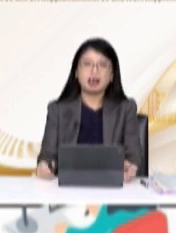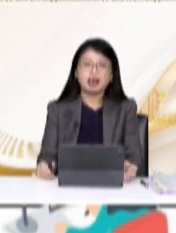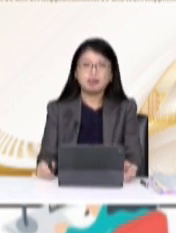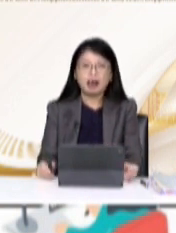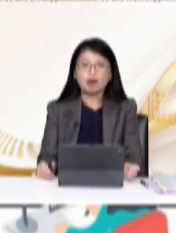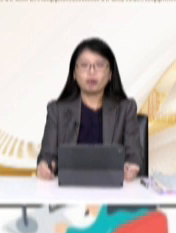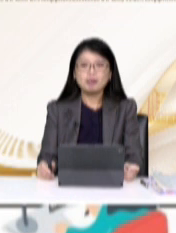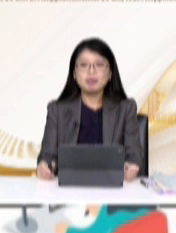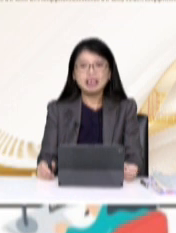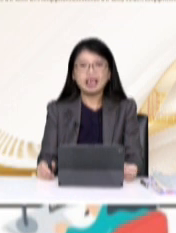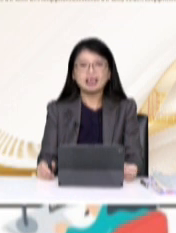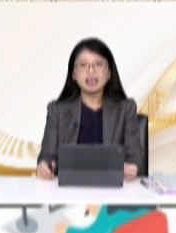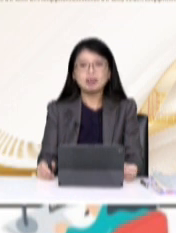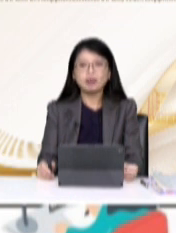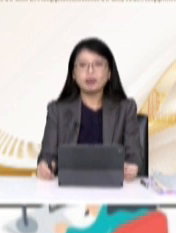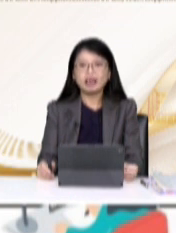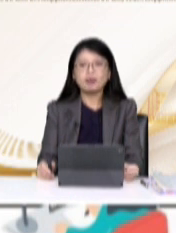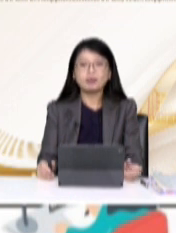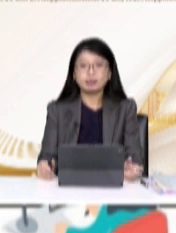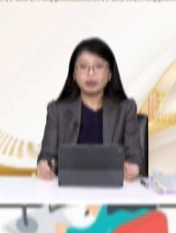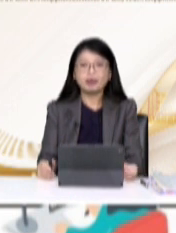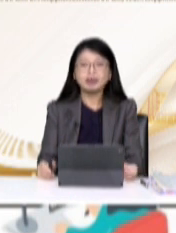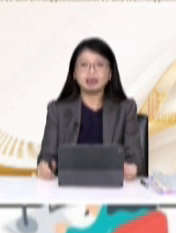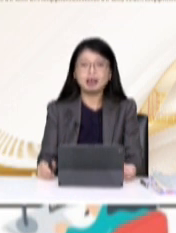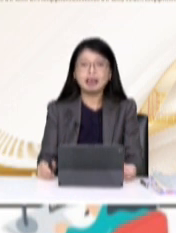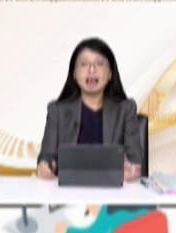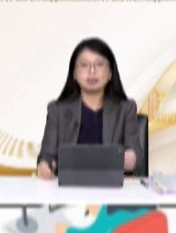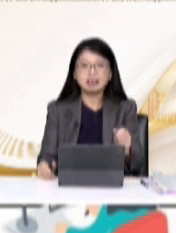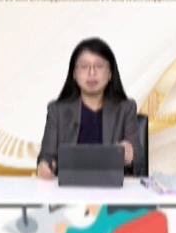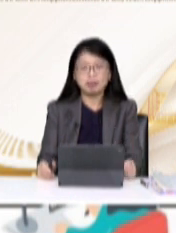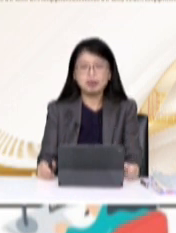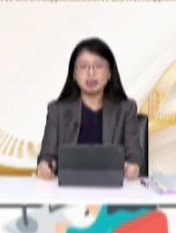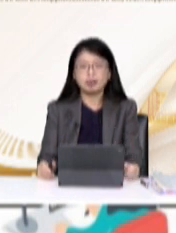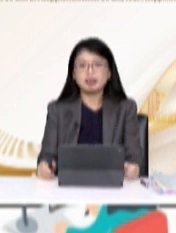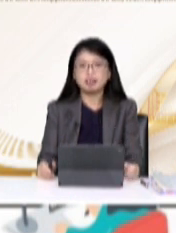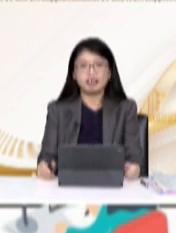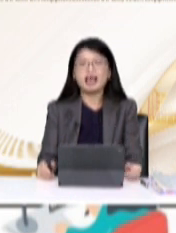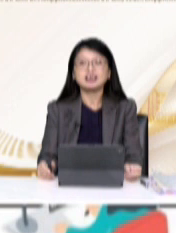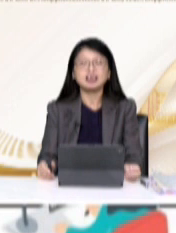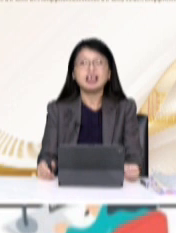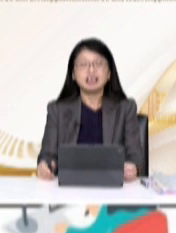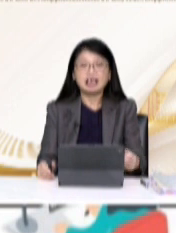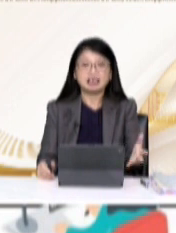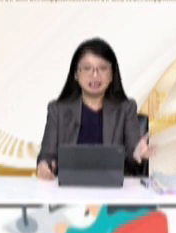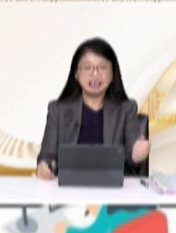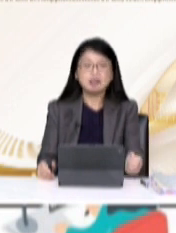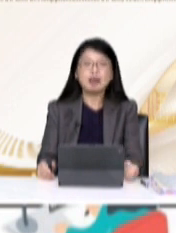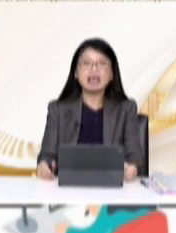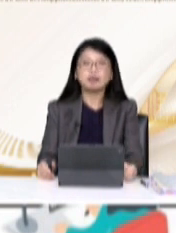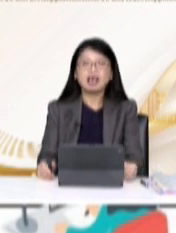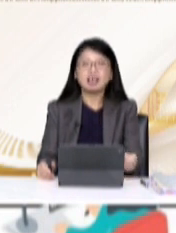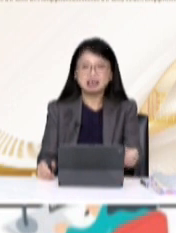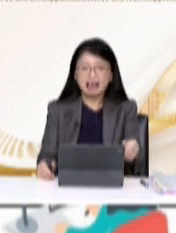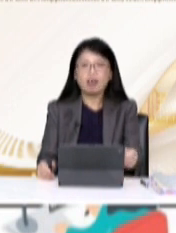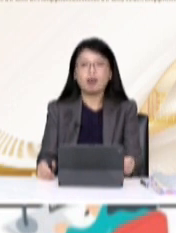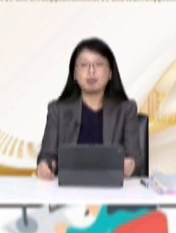นี่ยปรากฏว่ามันมีเหตุที่ทำให้องค์คณะคนใดคนหนึ่งเนี่ยไม่อาจพิจารณาปรับวินัยต่อได้เช่นท่านอาจจะเกษียณไปหรือว่